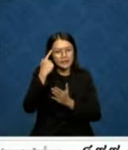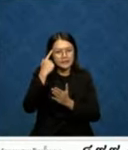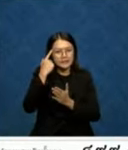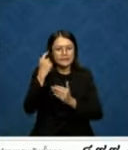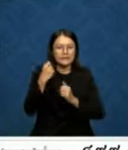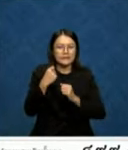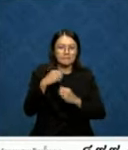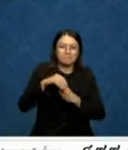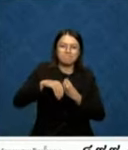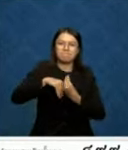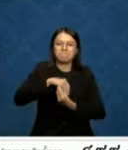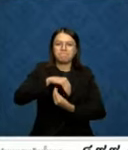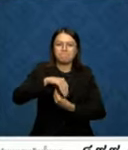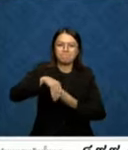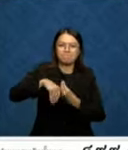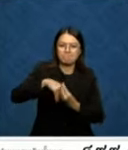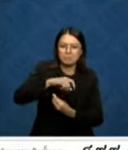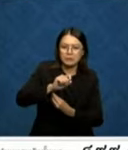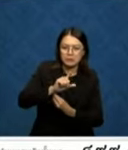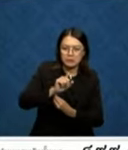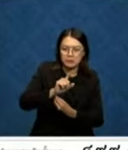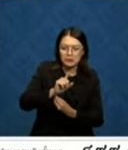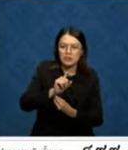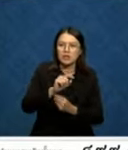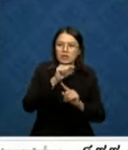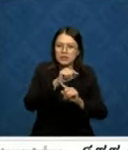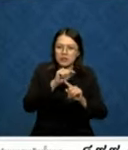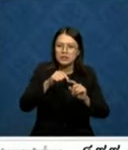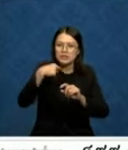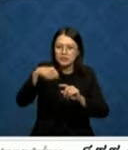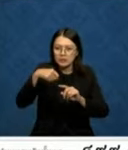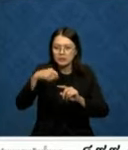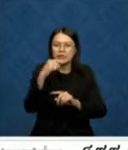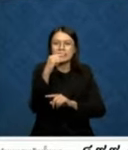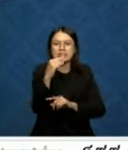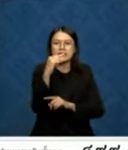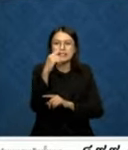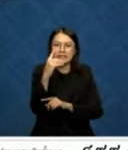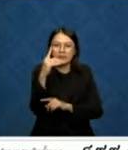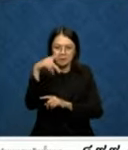ษฐกิจไปถึงร้อยละ10ของ GDP